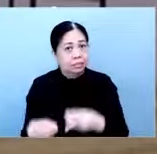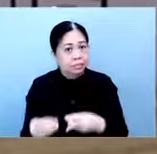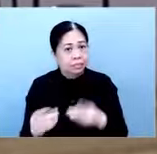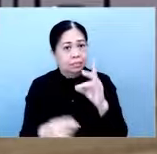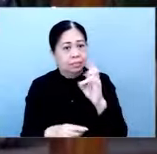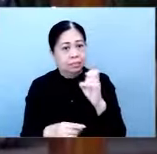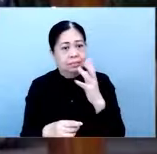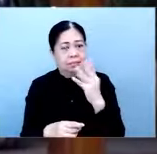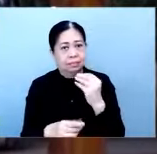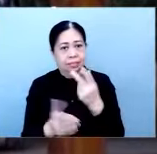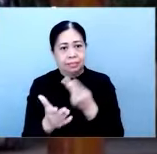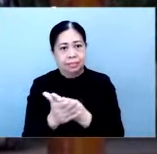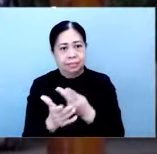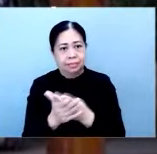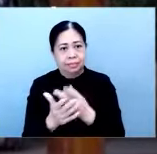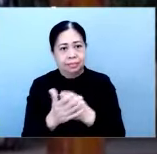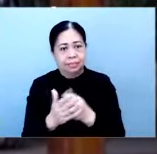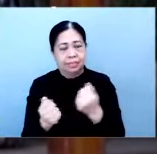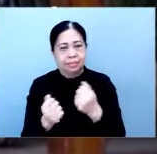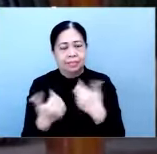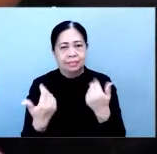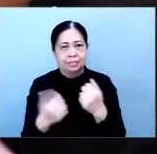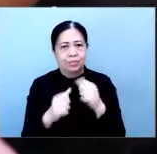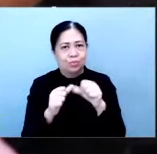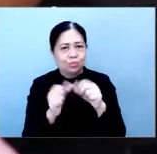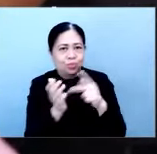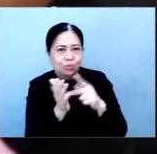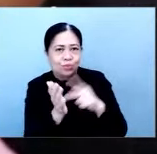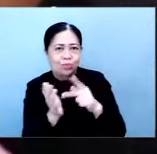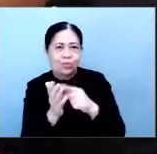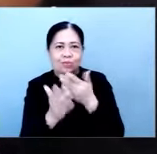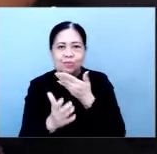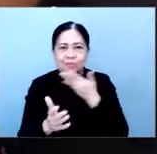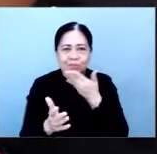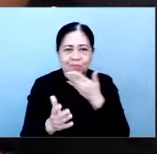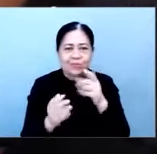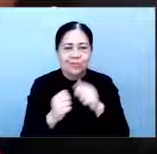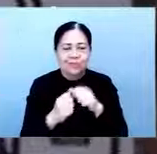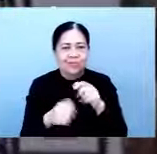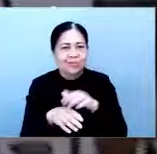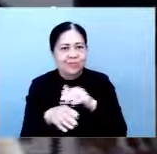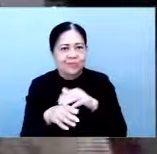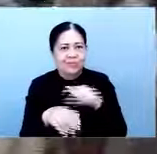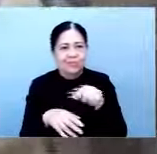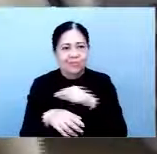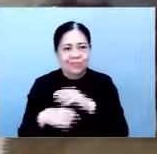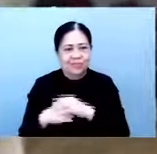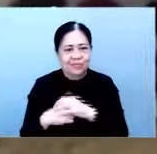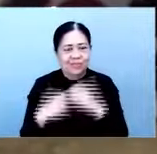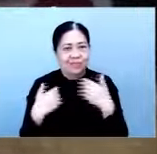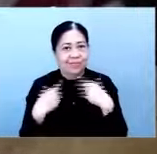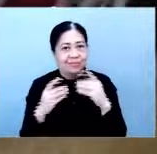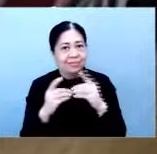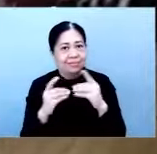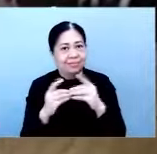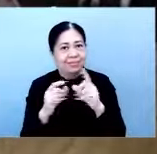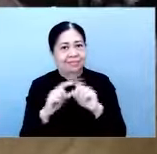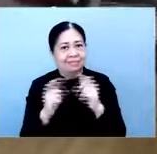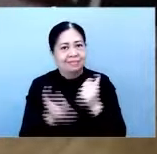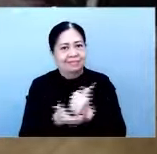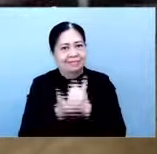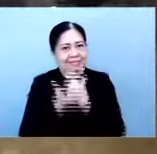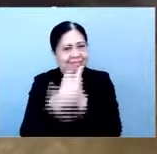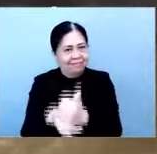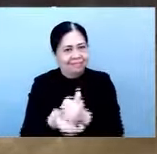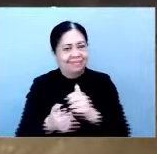750 pesos at makipag-unli kulitan at lambingan sa cutest fur babies. May nakadate ka na, nakatulong ka